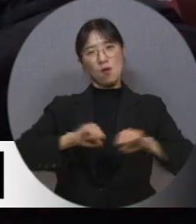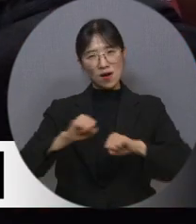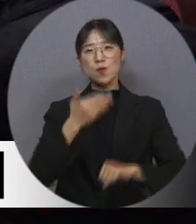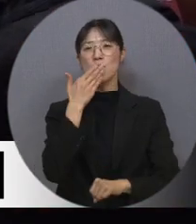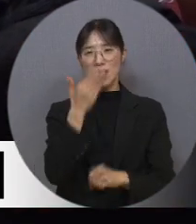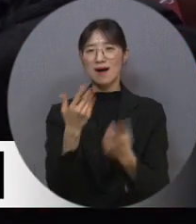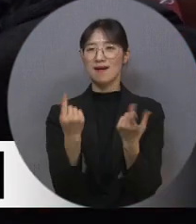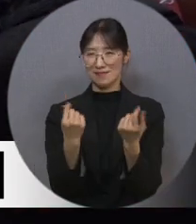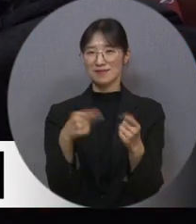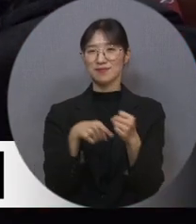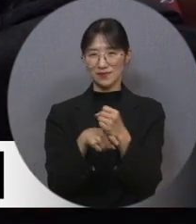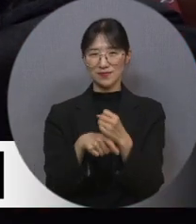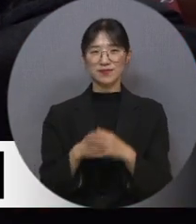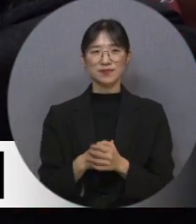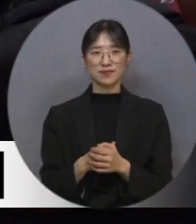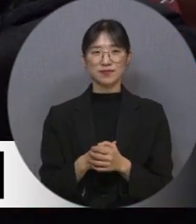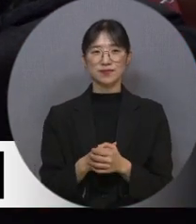개념입니다.